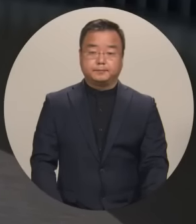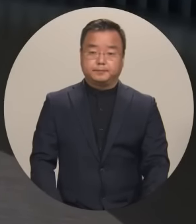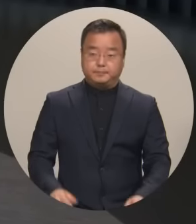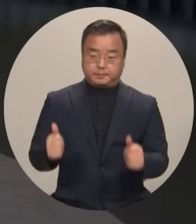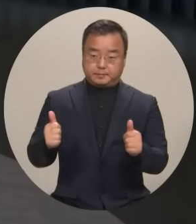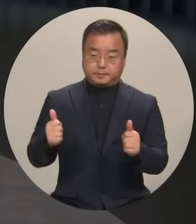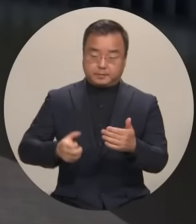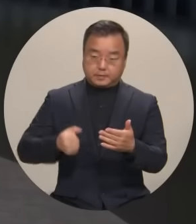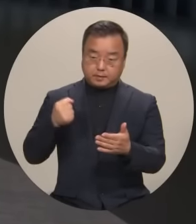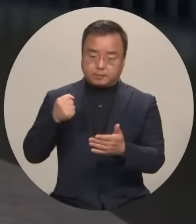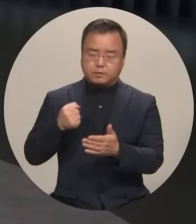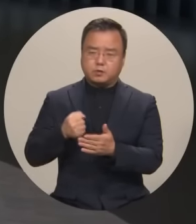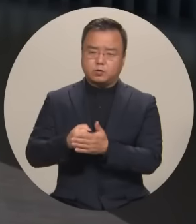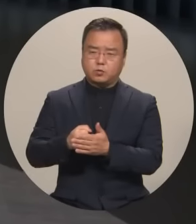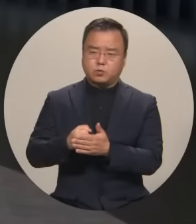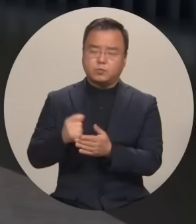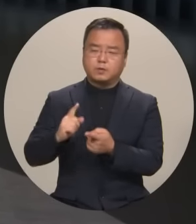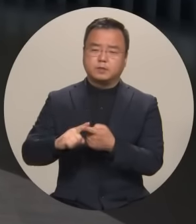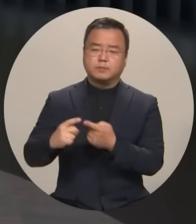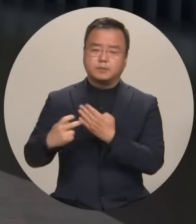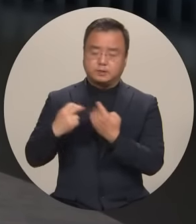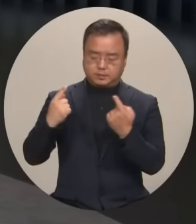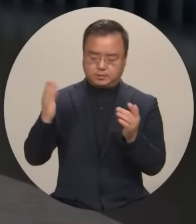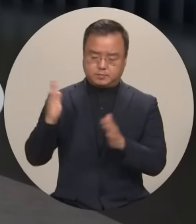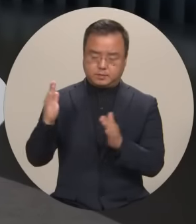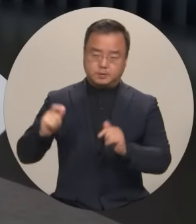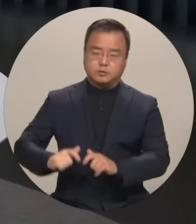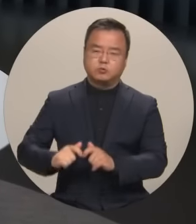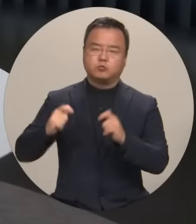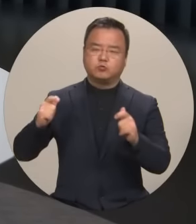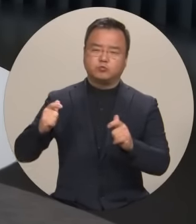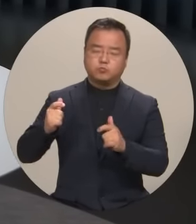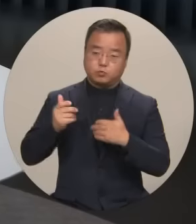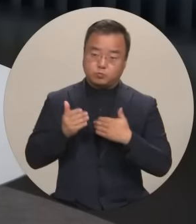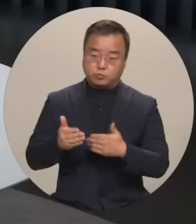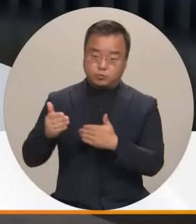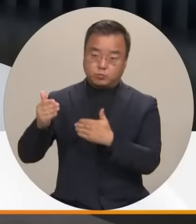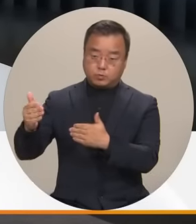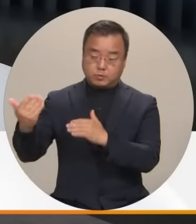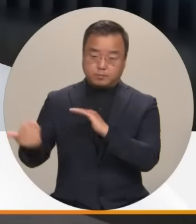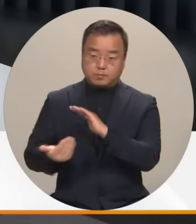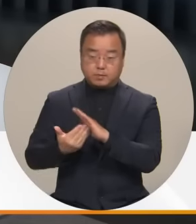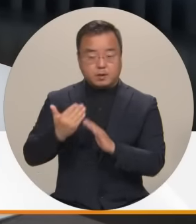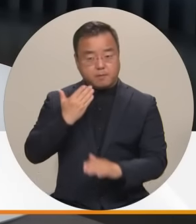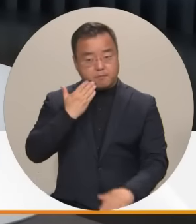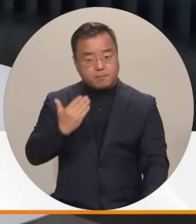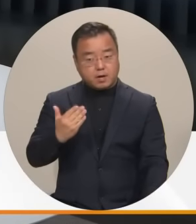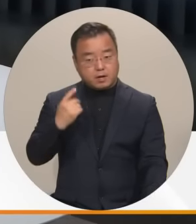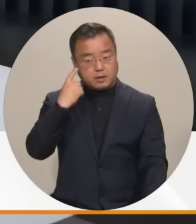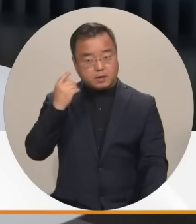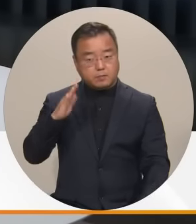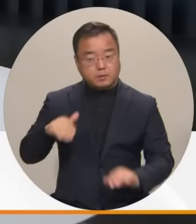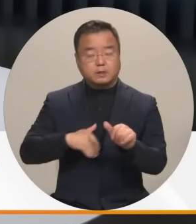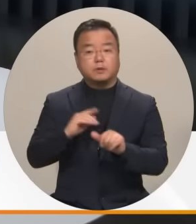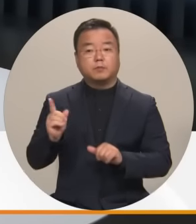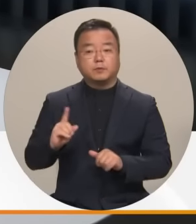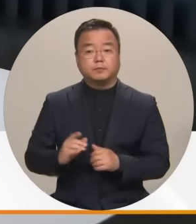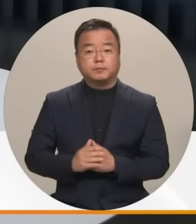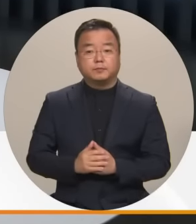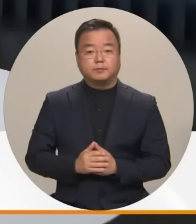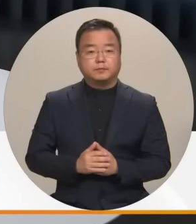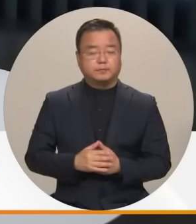결정으로이 증원 정책에 탄력을 받을 거라는 해석이 많았는데 지금 상황 보면은 꼭 그렇지만은 않은 것 같습니다네